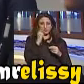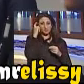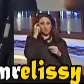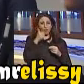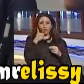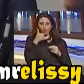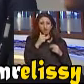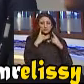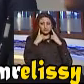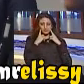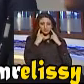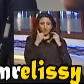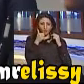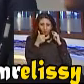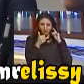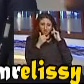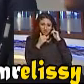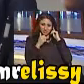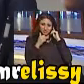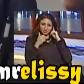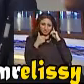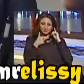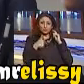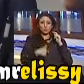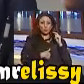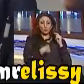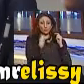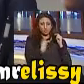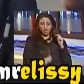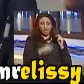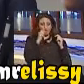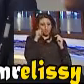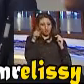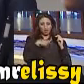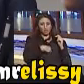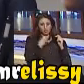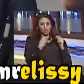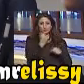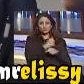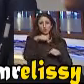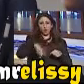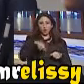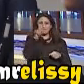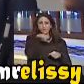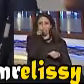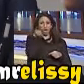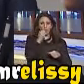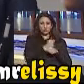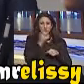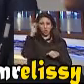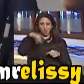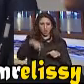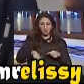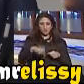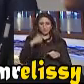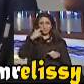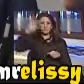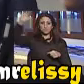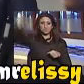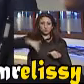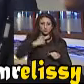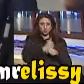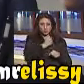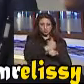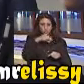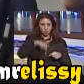بابتسامته وخفه ظله وحنيته وطيبته وتدينه, هو جاي امبارح عشان خاطر يشتغل